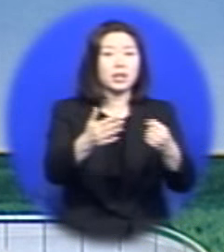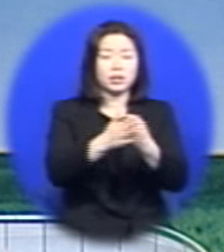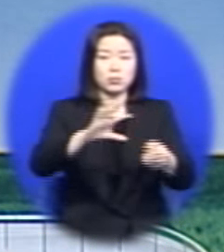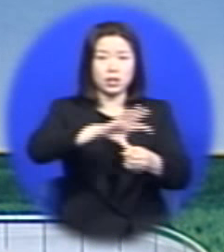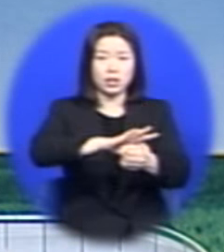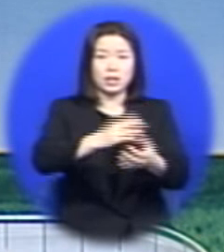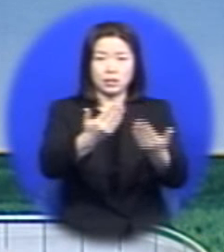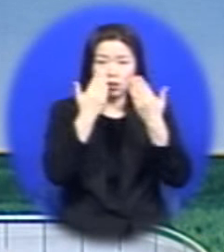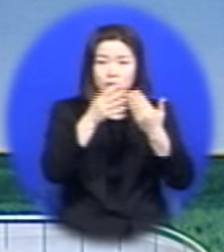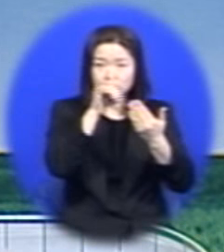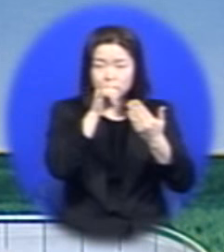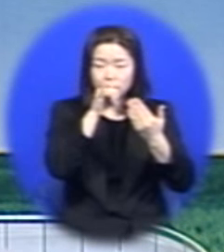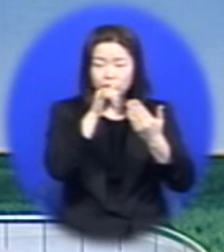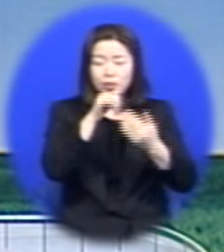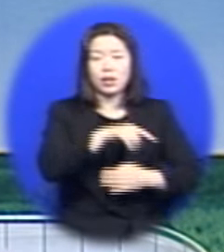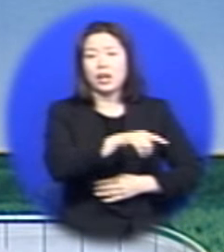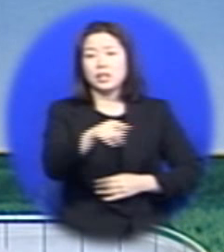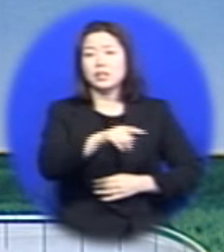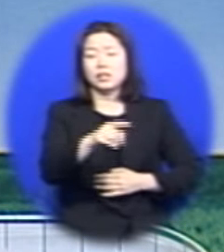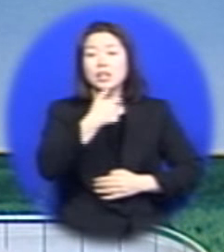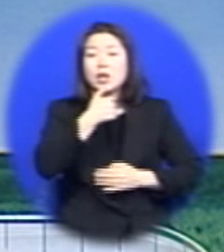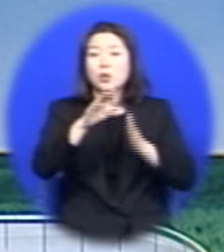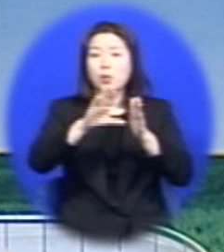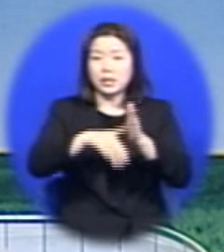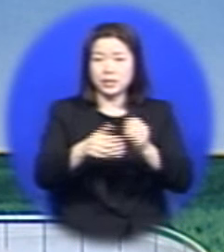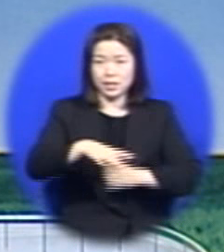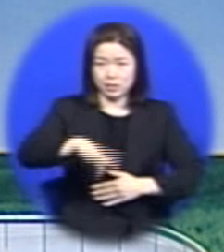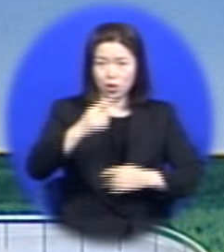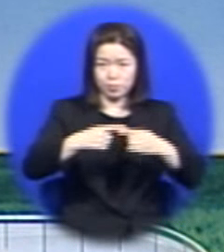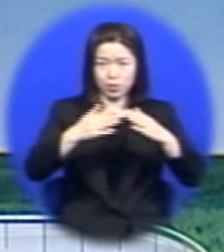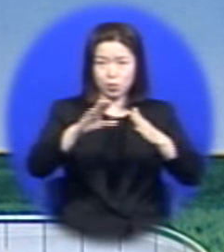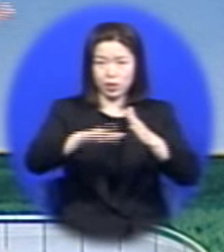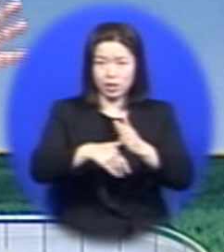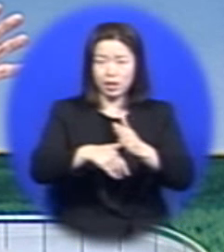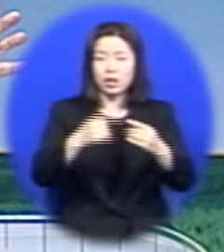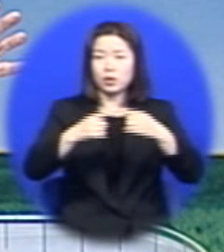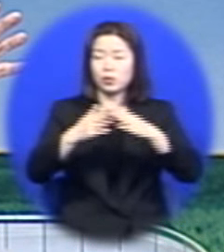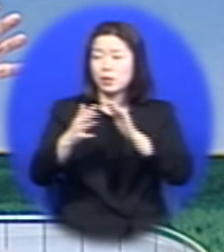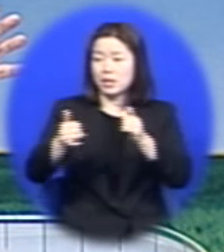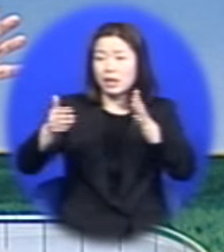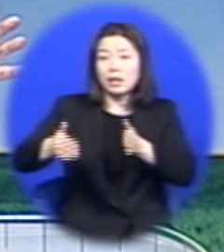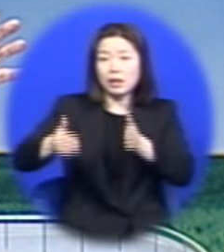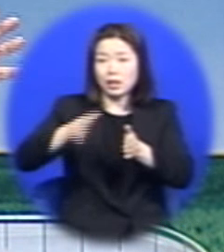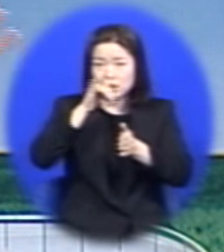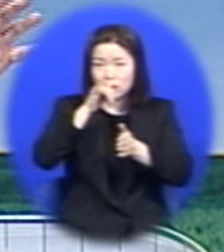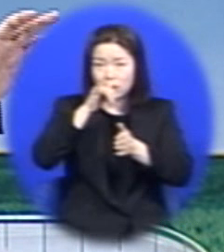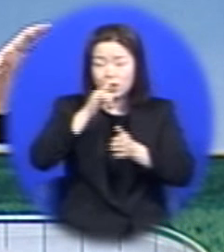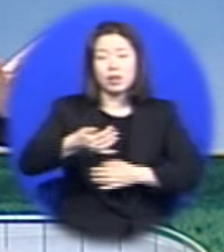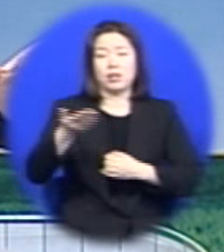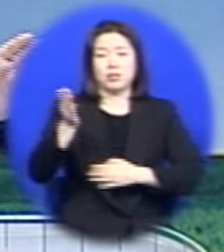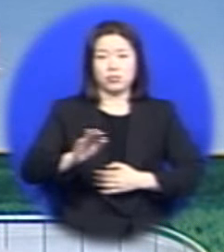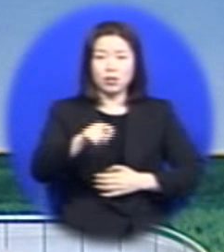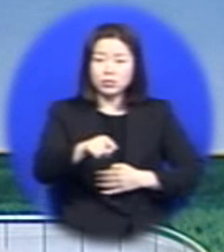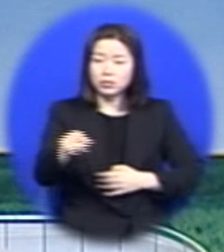사람들이 로마 시대의 그 초대교회에는 교인들 사이였어요. 그러니